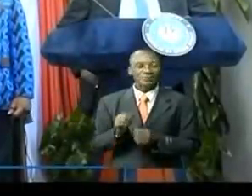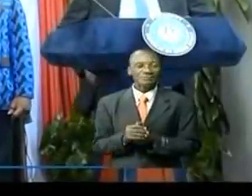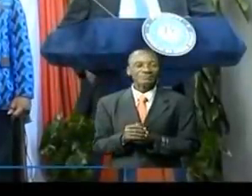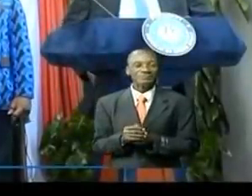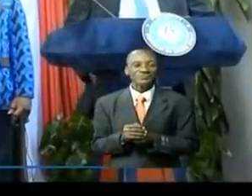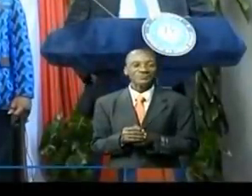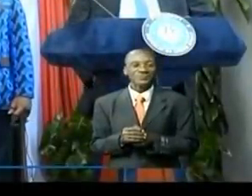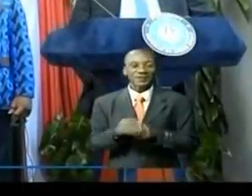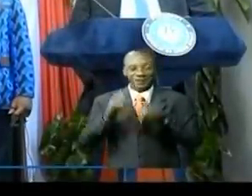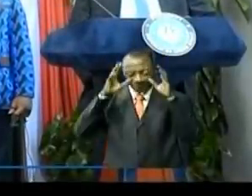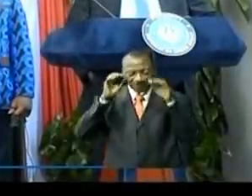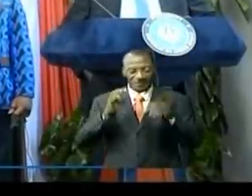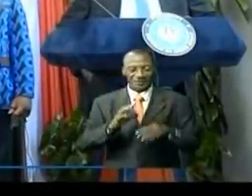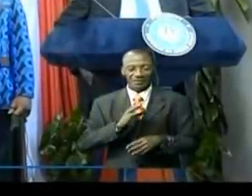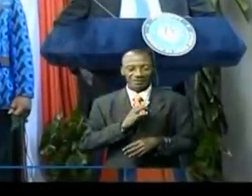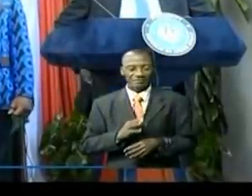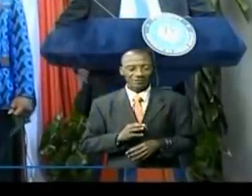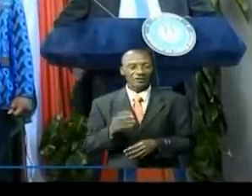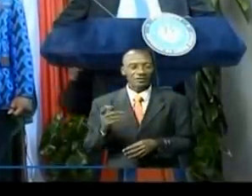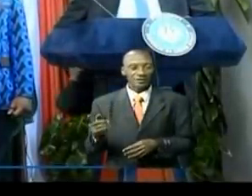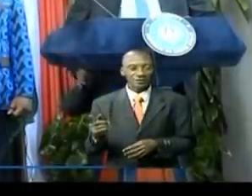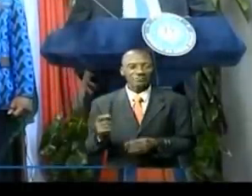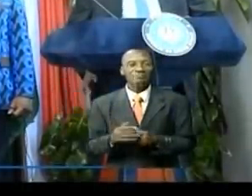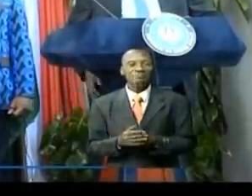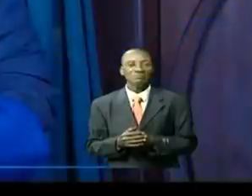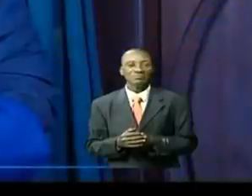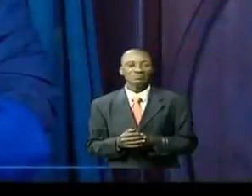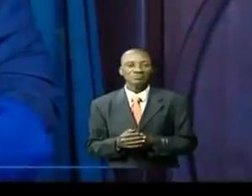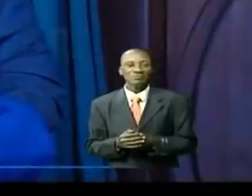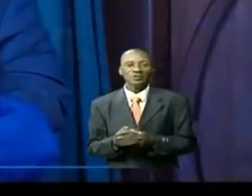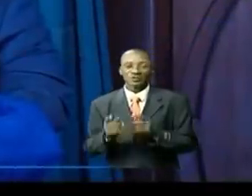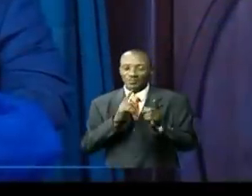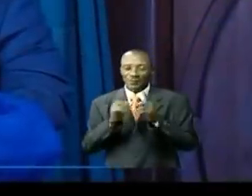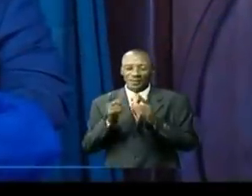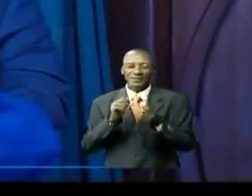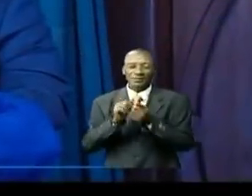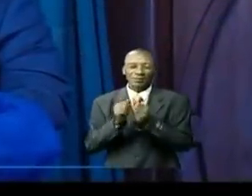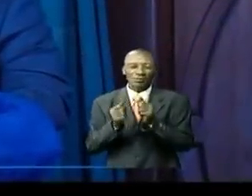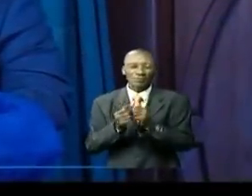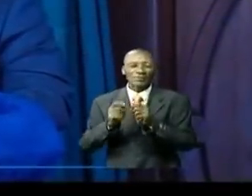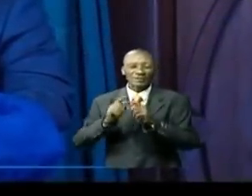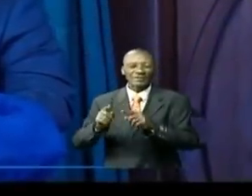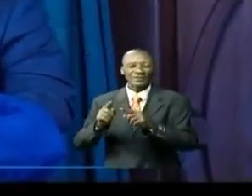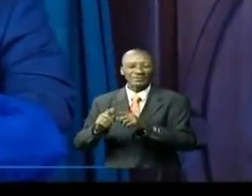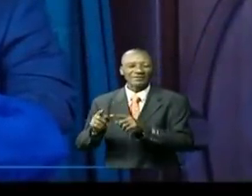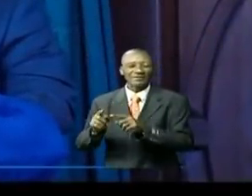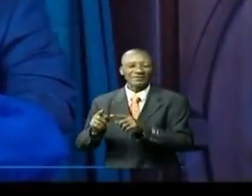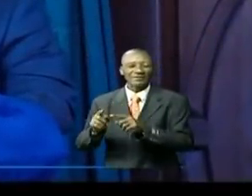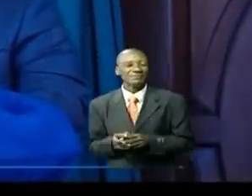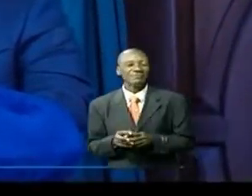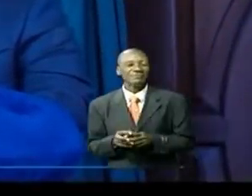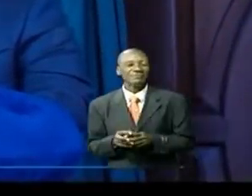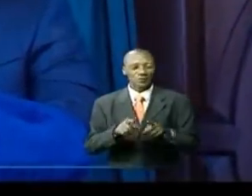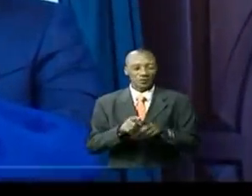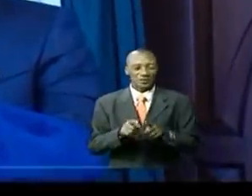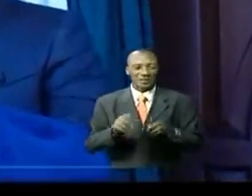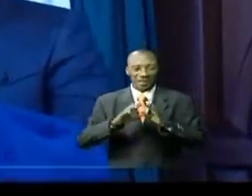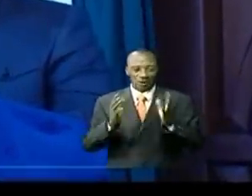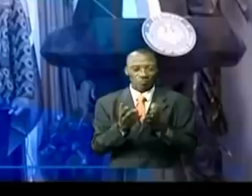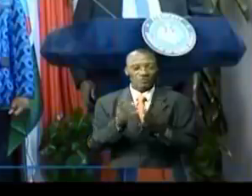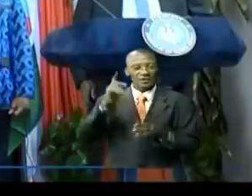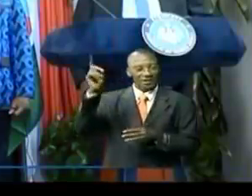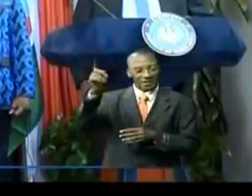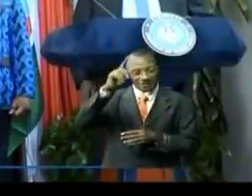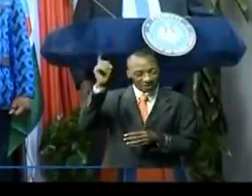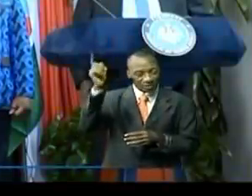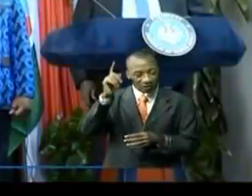président Félix Tshisekedi s'est joint à l'appel du président Salva Kiir à obtenir de la communauté internationale la levée de